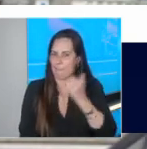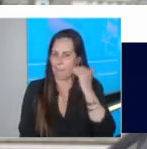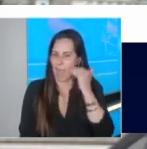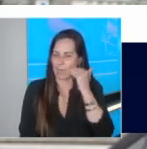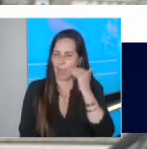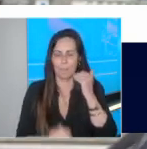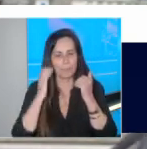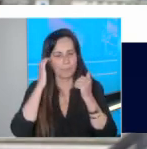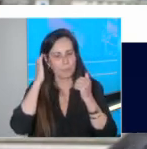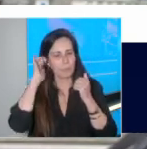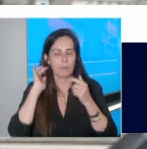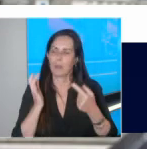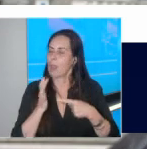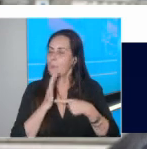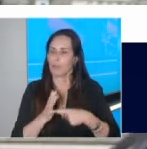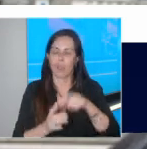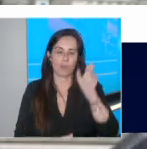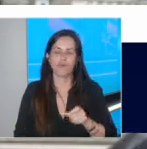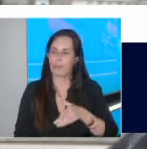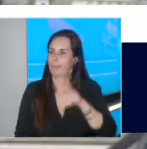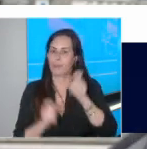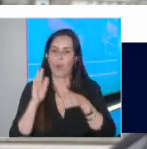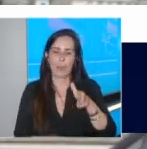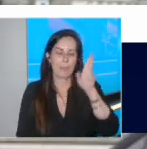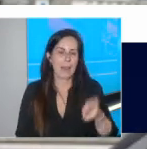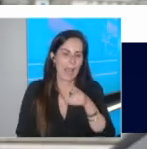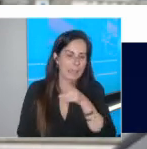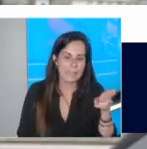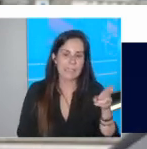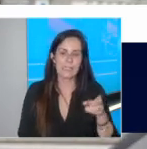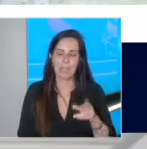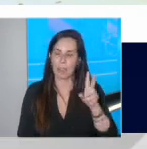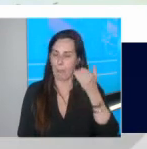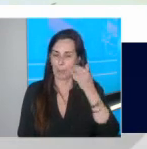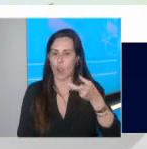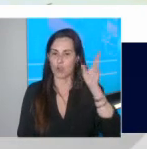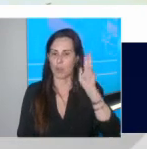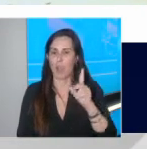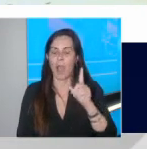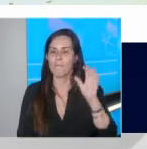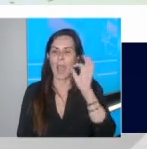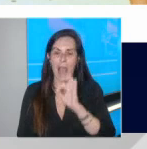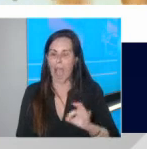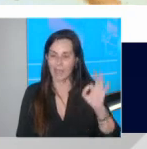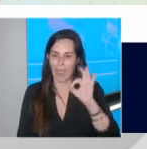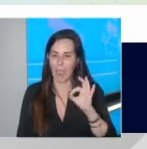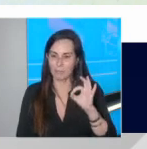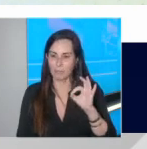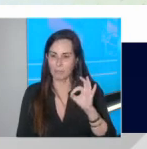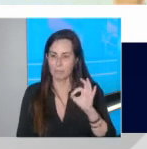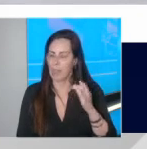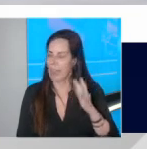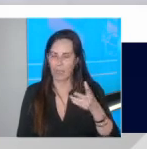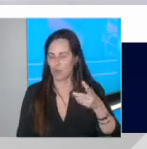מבחינת למשל השתתפות בכנסייה או תפילה יומית או דברים כאלה, אבל עדיין המגמה היא לא המגמה של